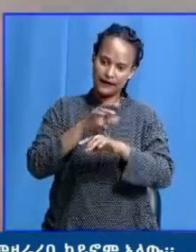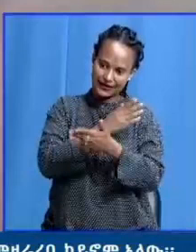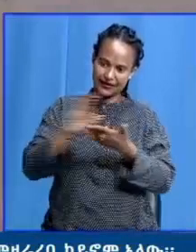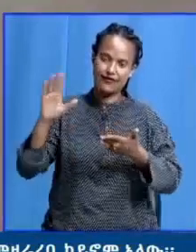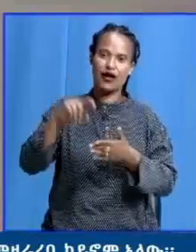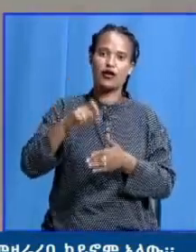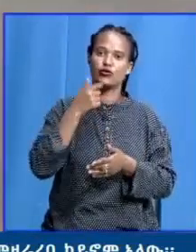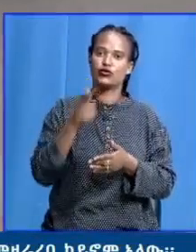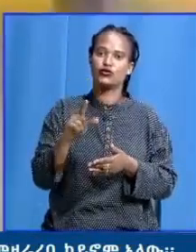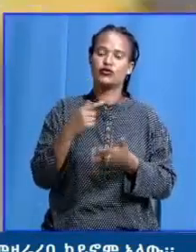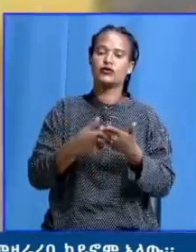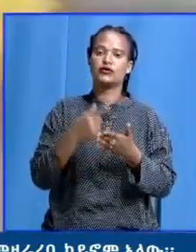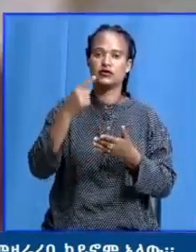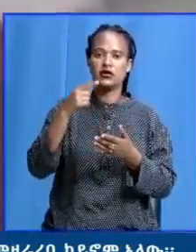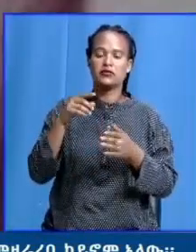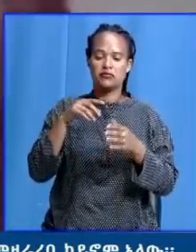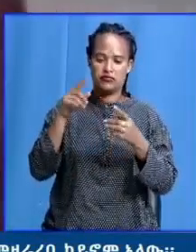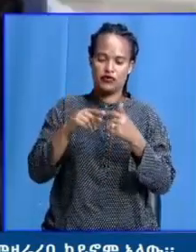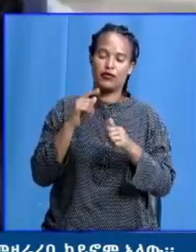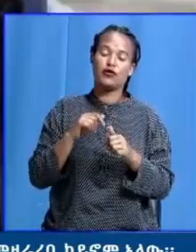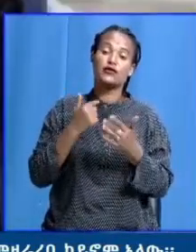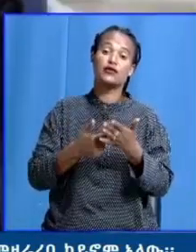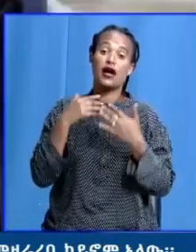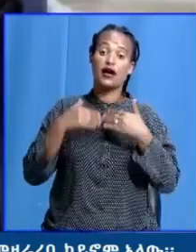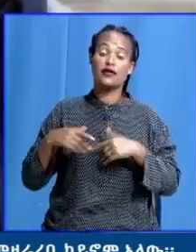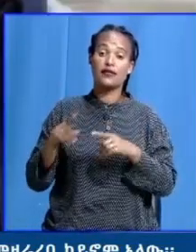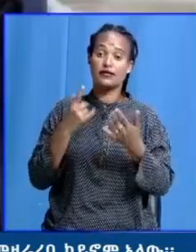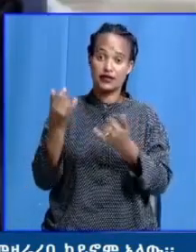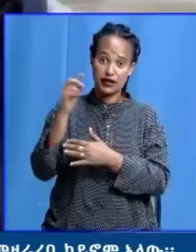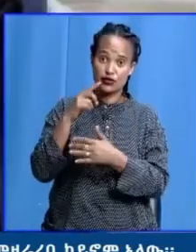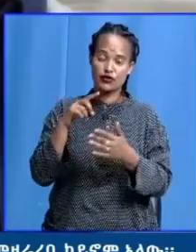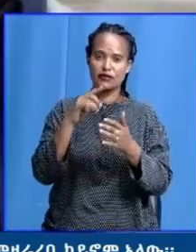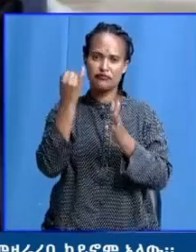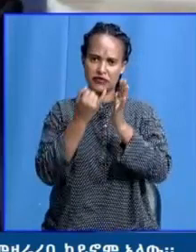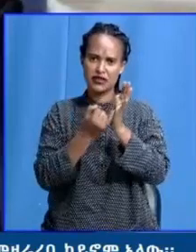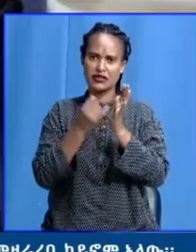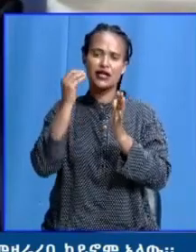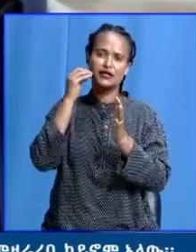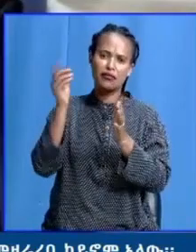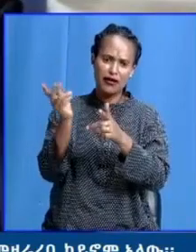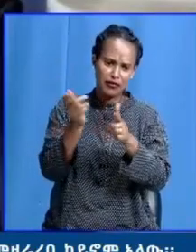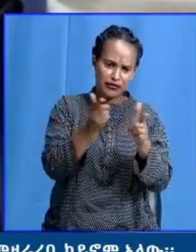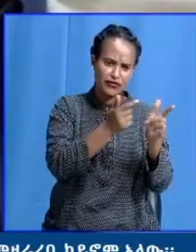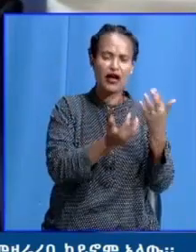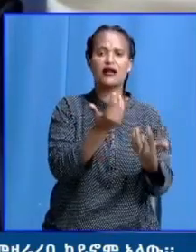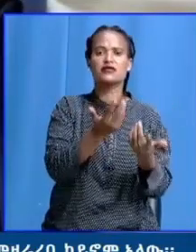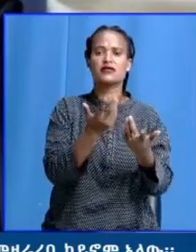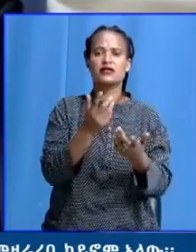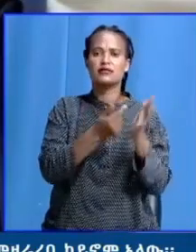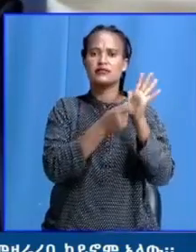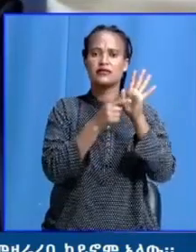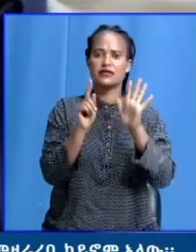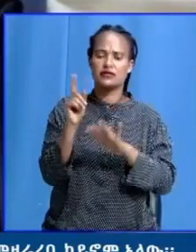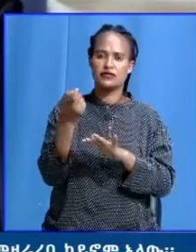ክጠፍእ ኣለዎ ኢሎም ዘሚቶም ኣለዉ። ኣካል ነዚ ዘመተኦም ድማ ኣብ ዘቕነ ዝወፀ ምስሊ ገዛ ቁሸታትን ብኣልማሚት ከቃፀሉ ዘርኢ ምስሊ